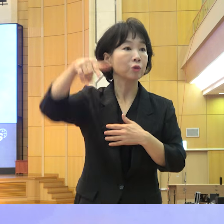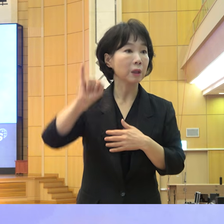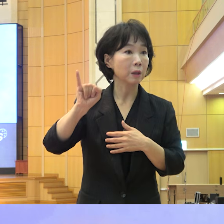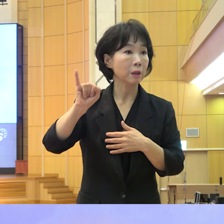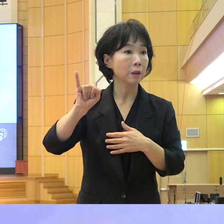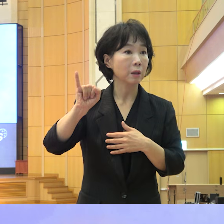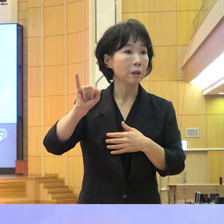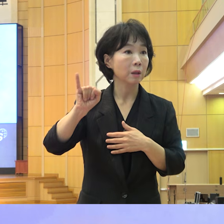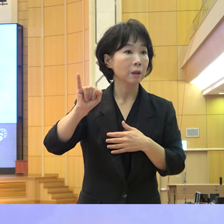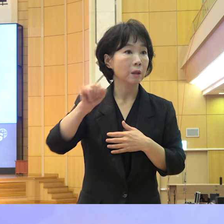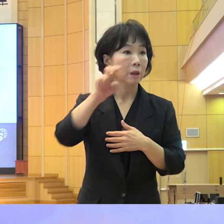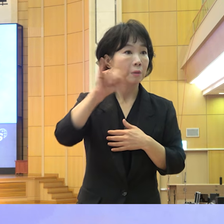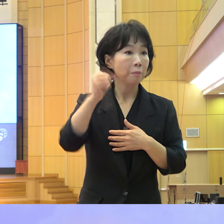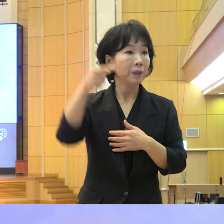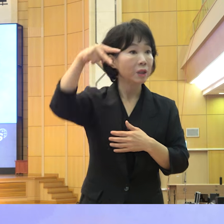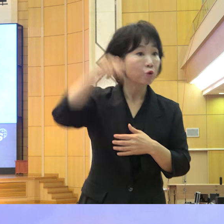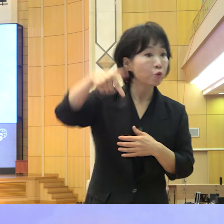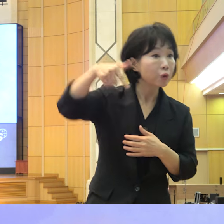민수기